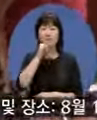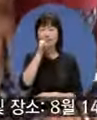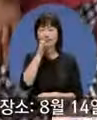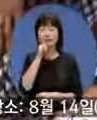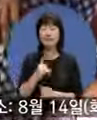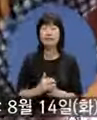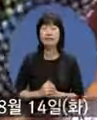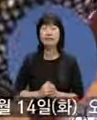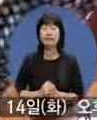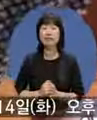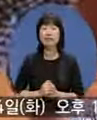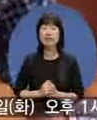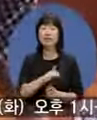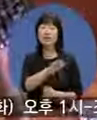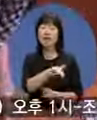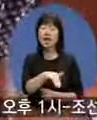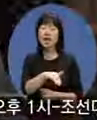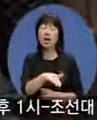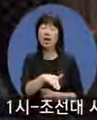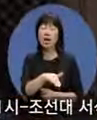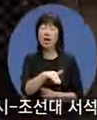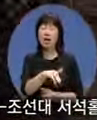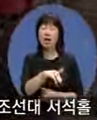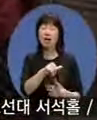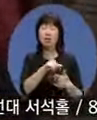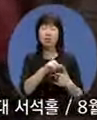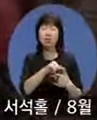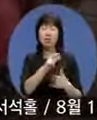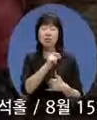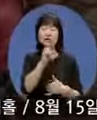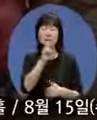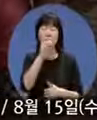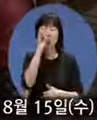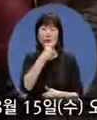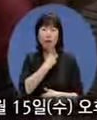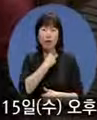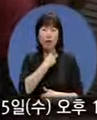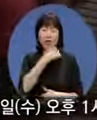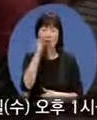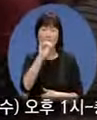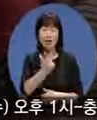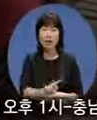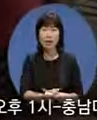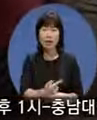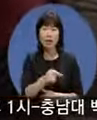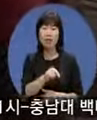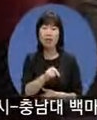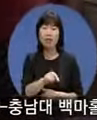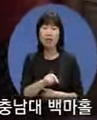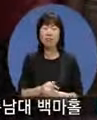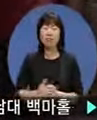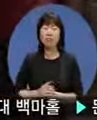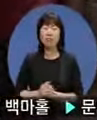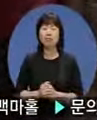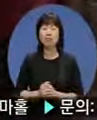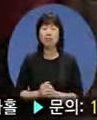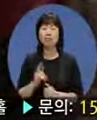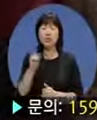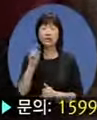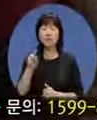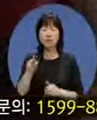걱정입니다 진 집이 볼 거야 안 볼 거야